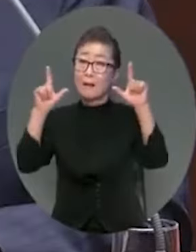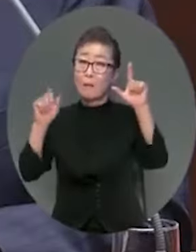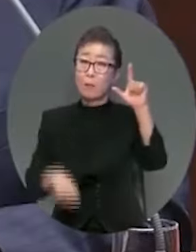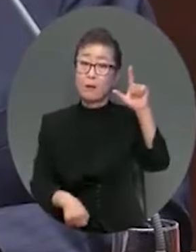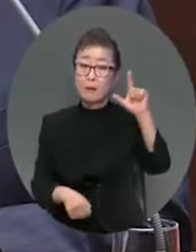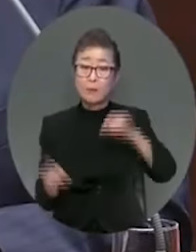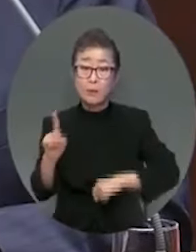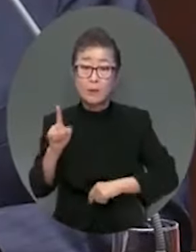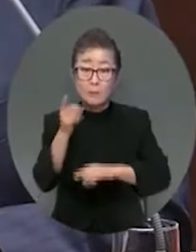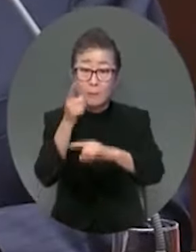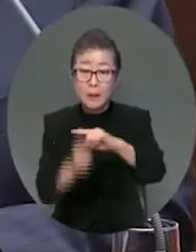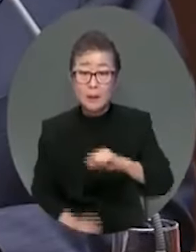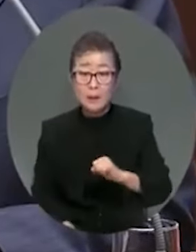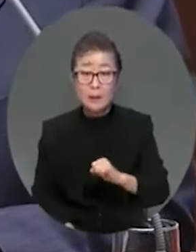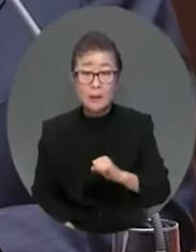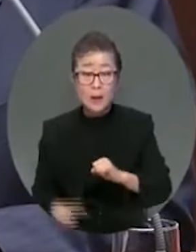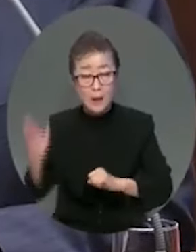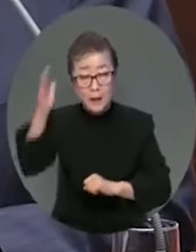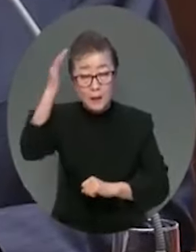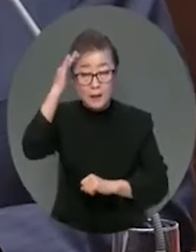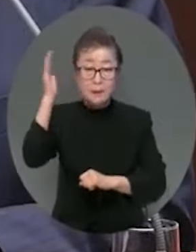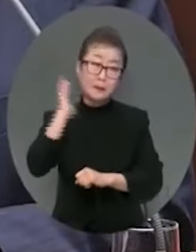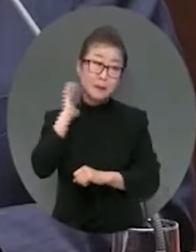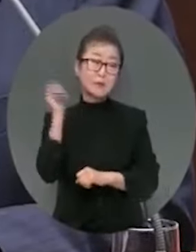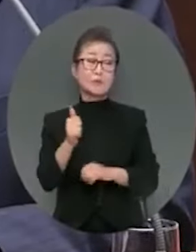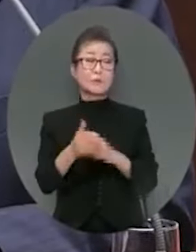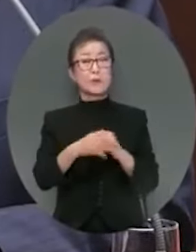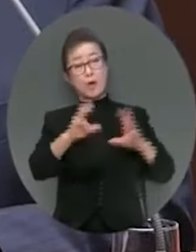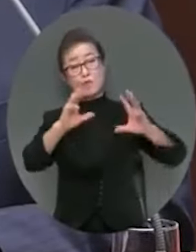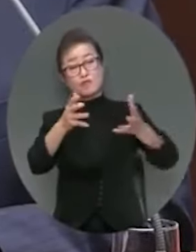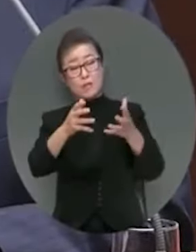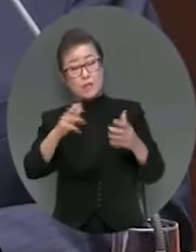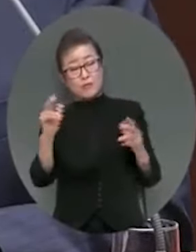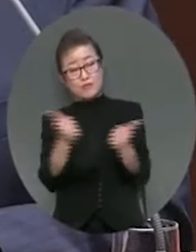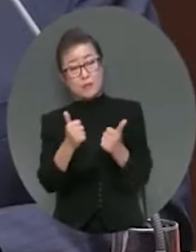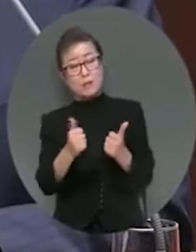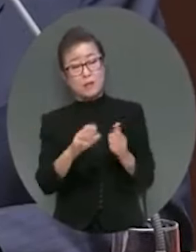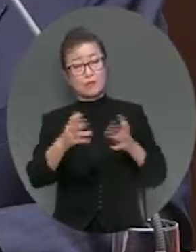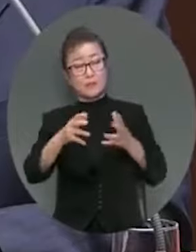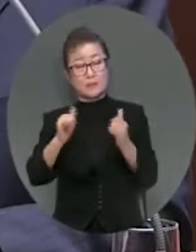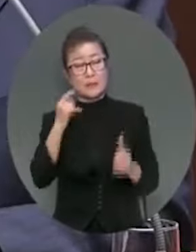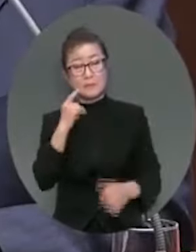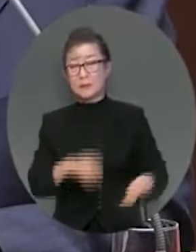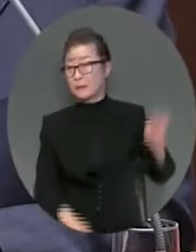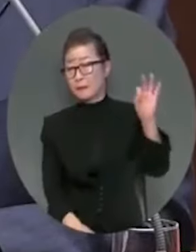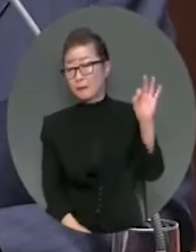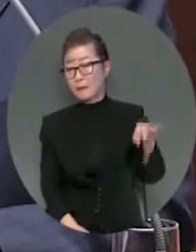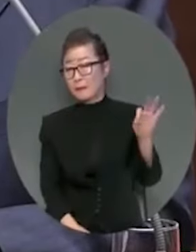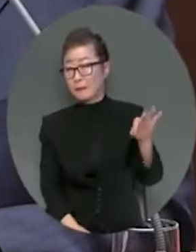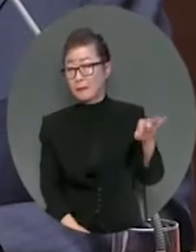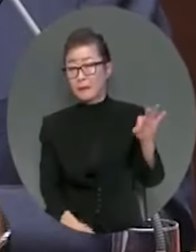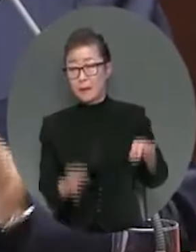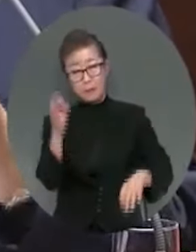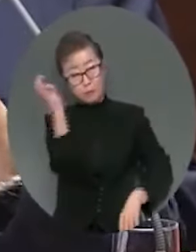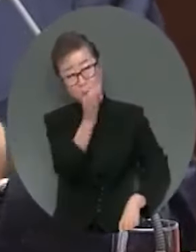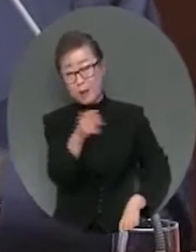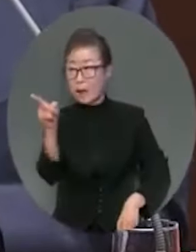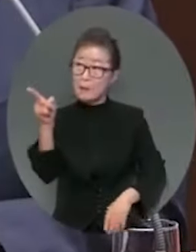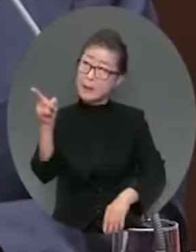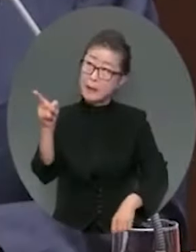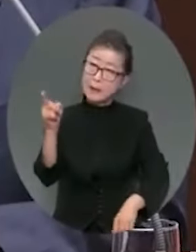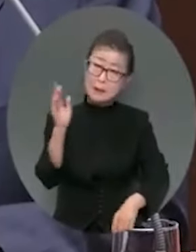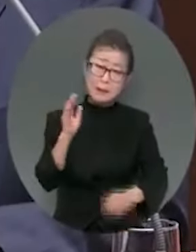대통령께서 국회와 국민을 졸로 보고 있기 때문에 총리부터 이렇게 바뀐 겁니다. 잘